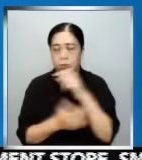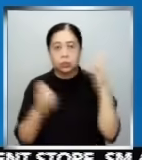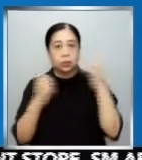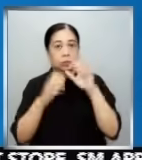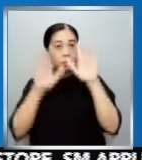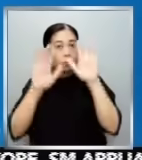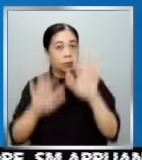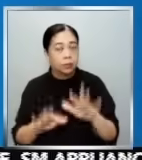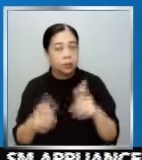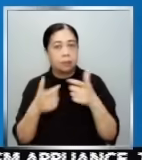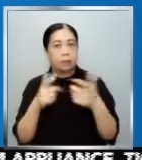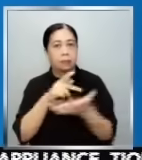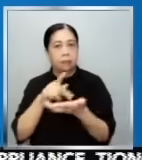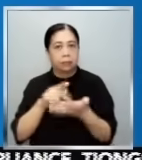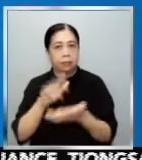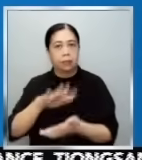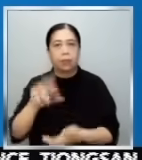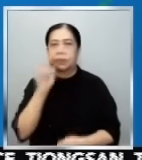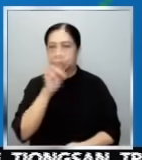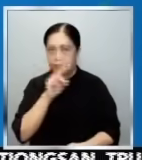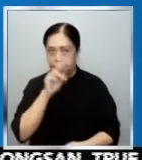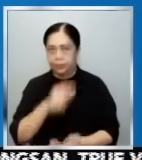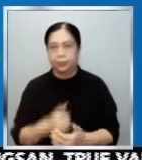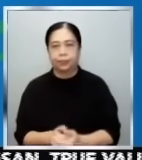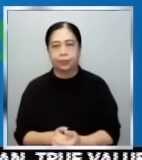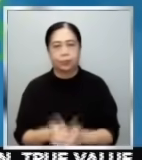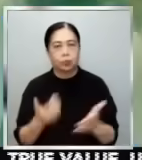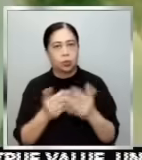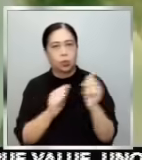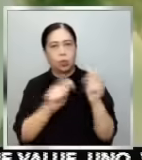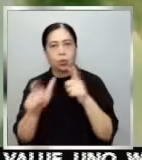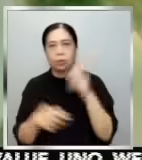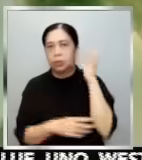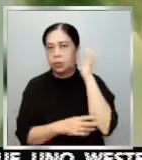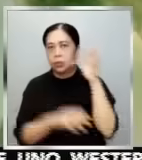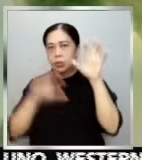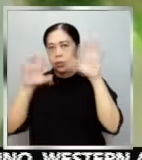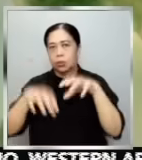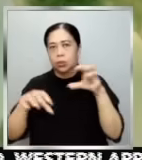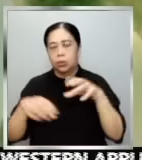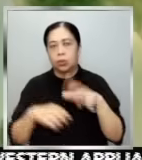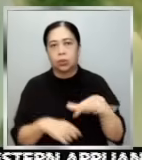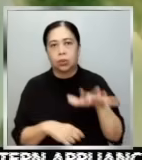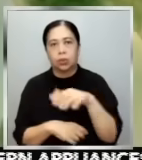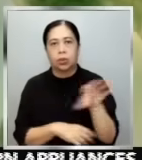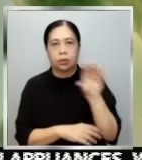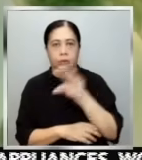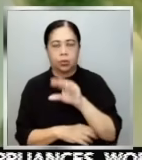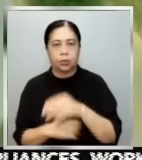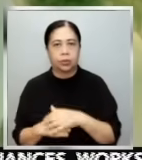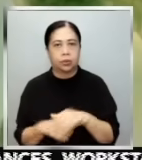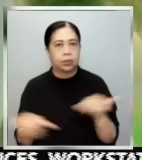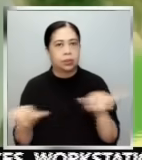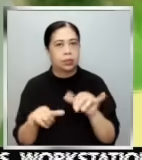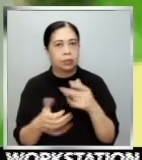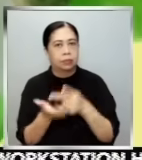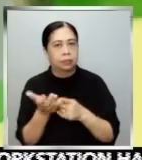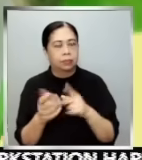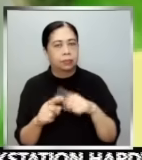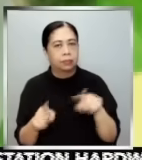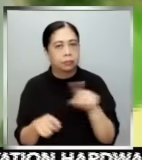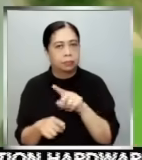sa malaking bahagi ng Visayas halos bu Mindanao naman ang uulanin simula sa hapon G din sa ilang bahagi ng